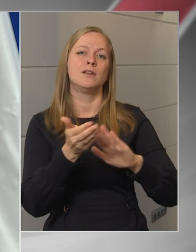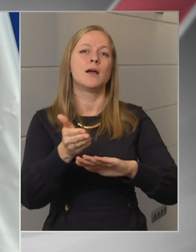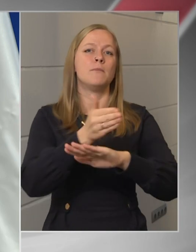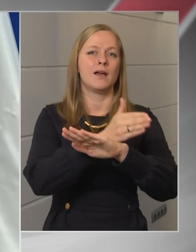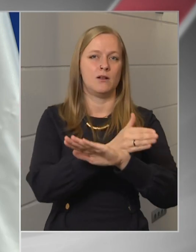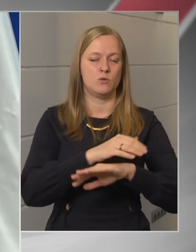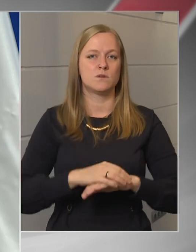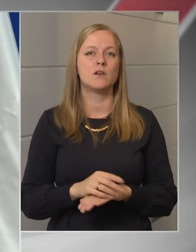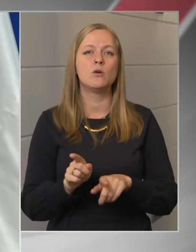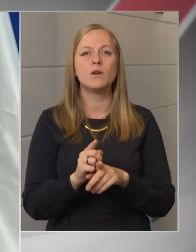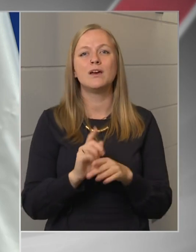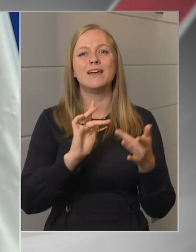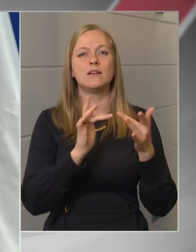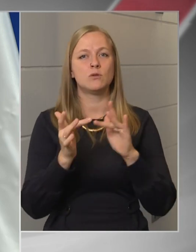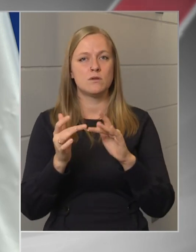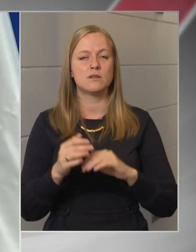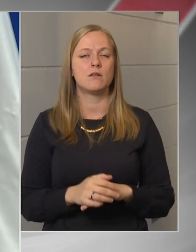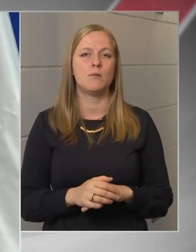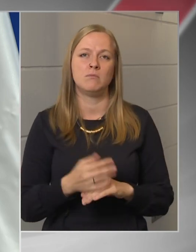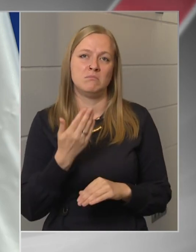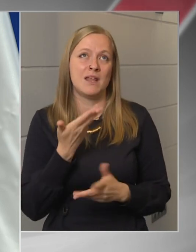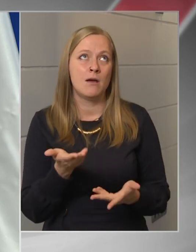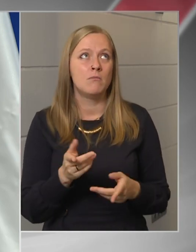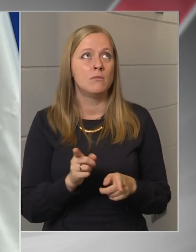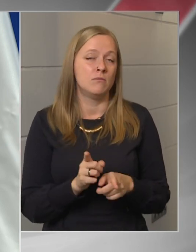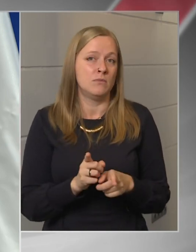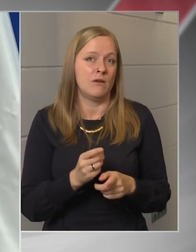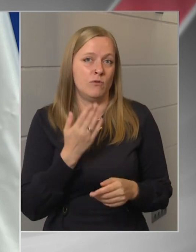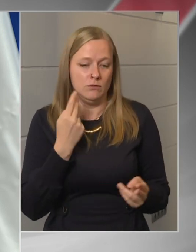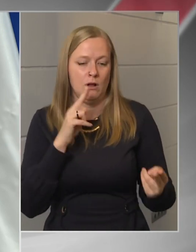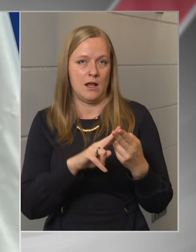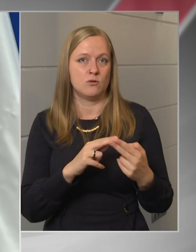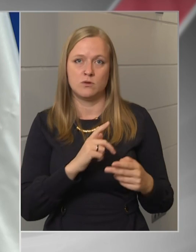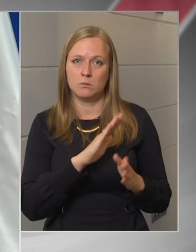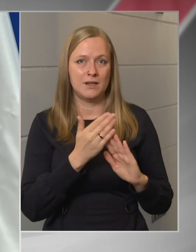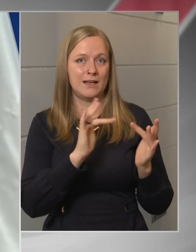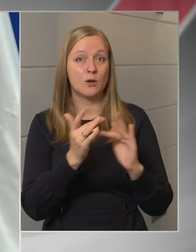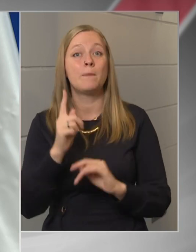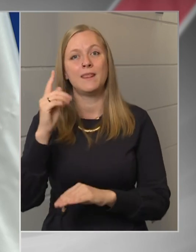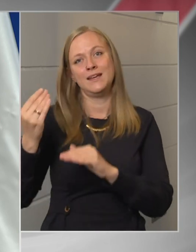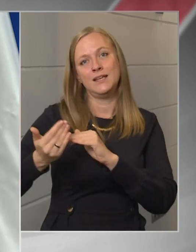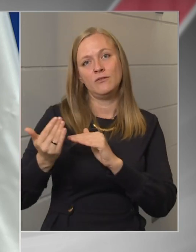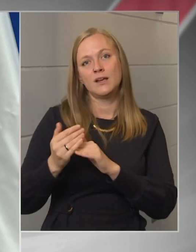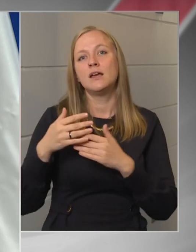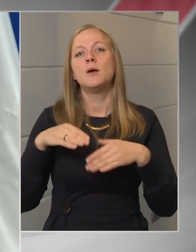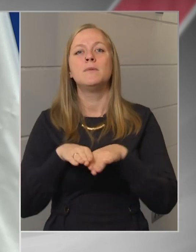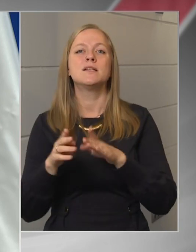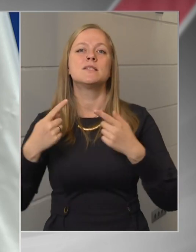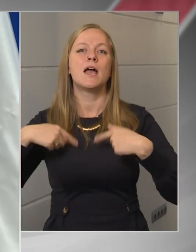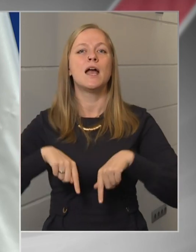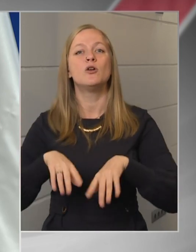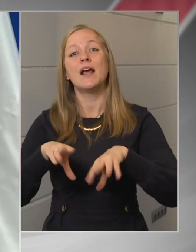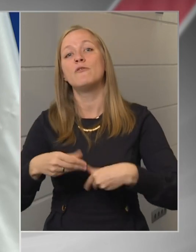megedőzően olyan hétköznap nem vagy alig volt, amikor ne találkoztunk volna. Azt, hogy hétvégén a miniszterelnök